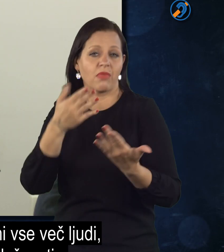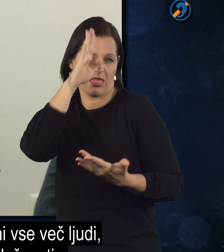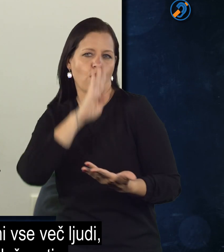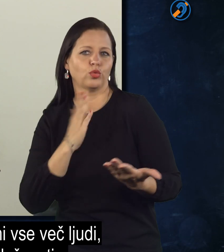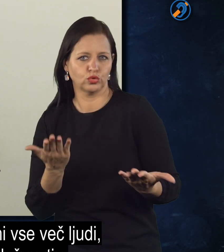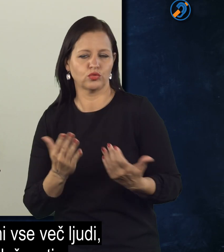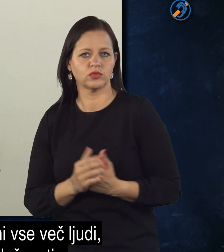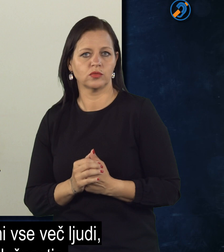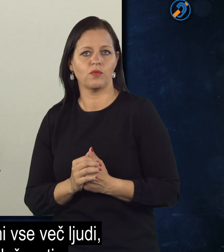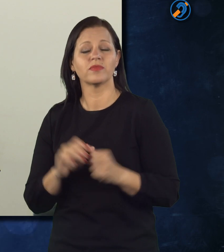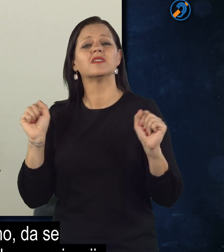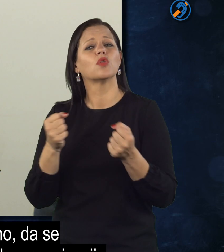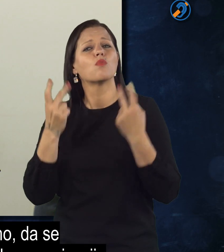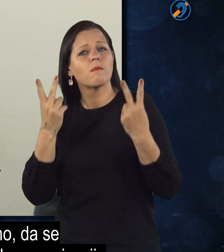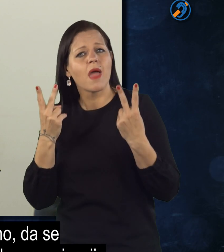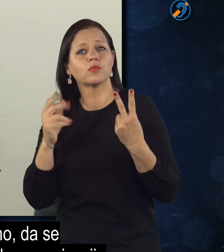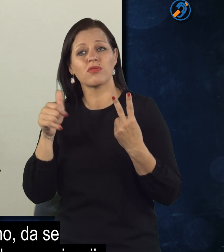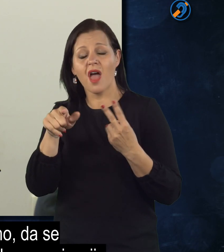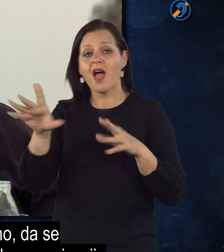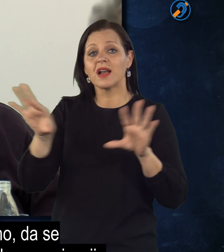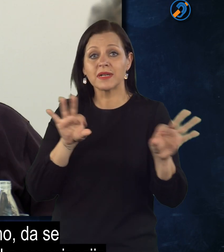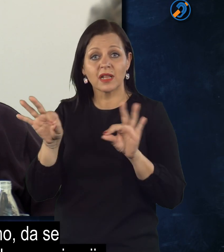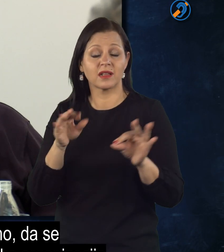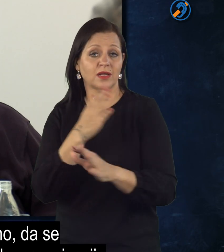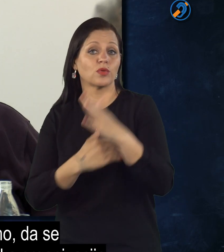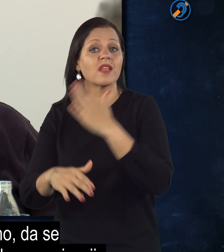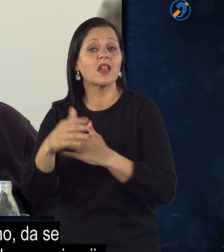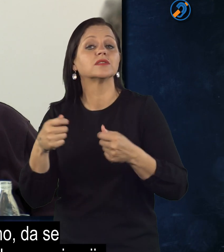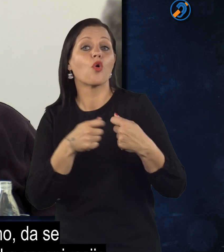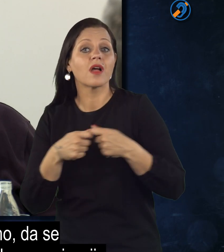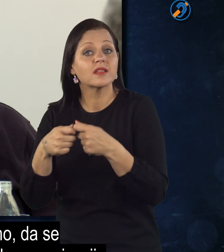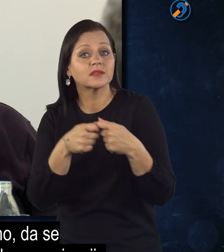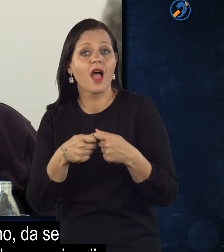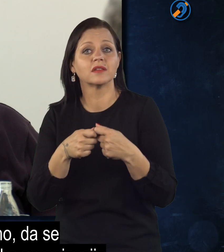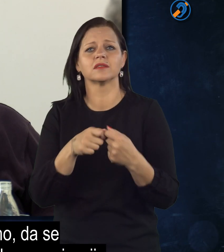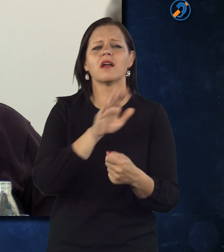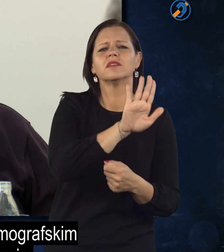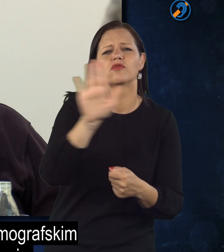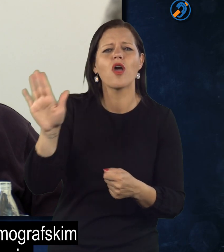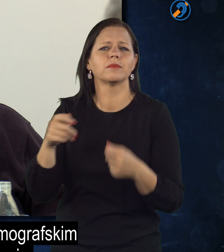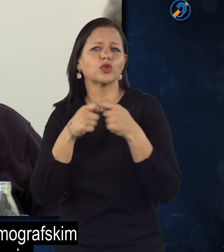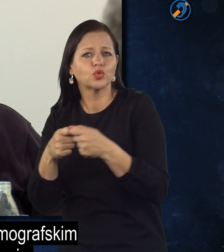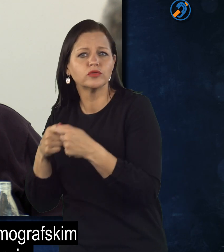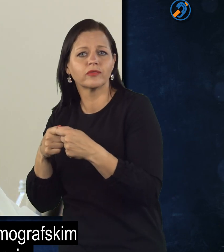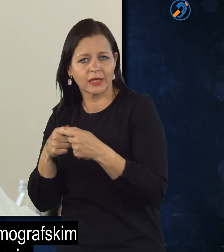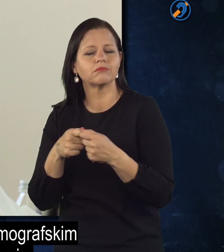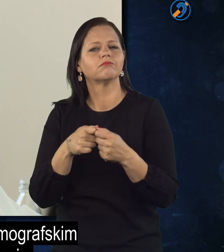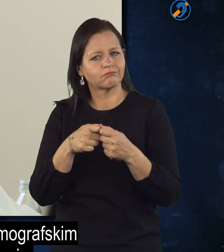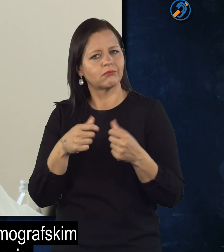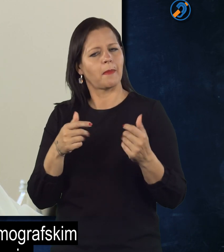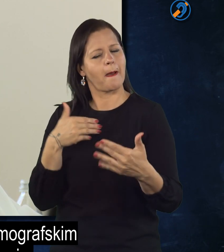z naglušnostjo. Zato je pomembno, da se reprezentativna invalidska organizacija s svojimi